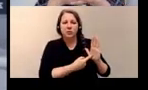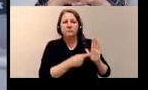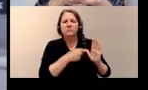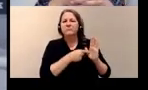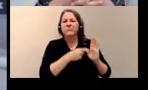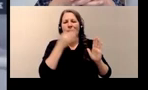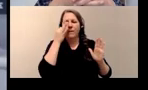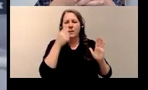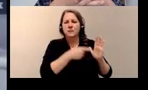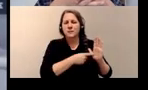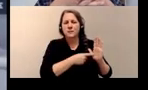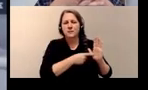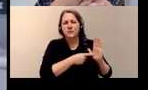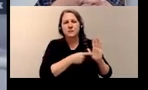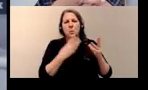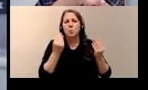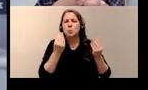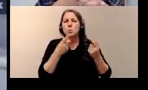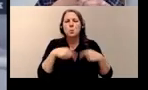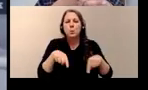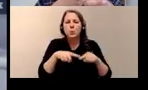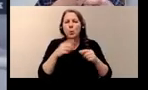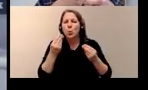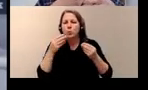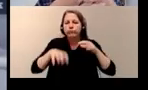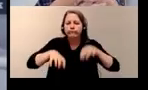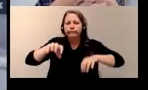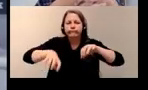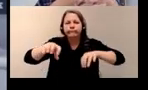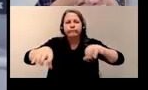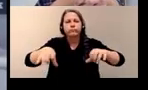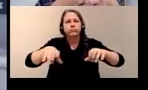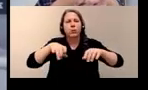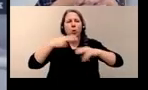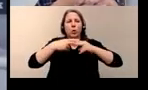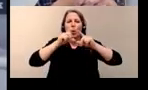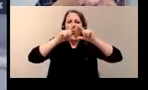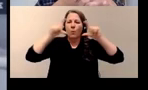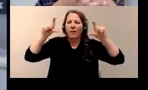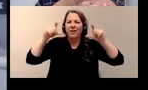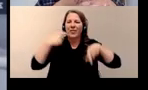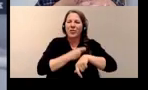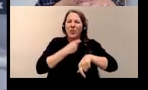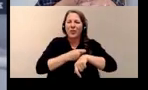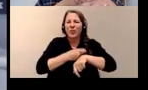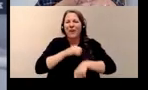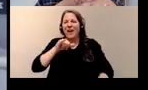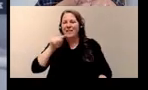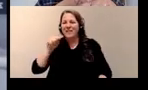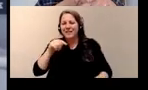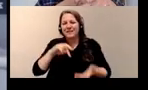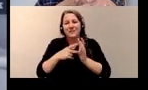France, de ces lieux. Alors, ce lieu est assez symptomatique, hein, avec son nom Dr. IT, hein, Dr. Information